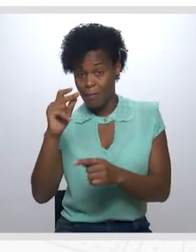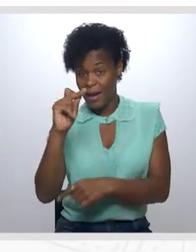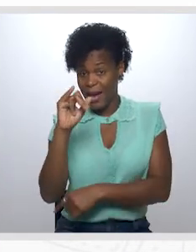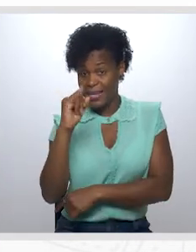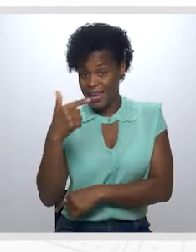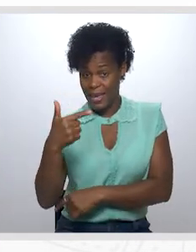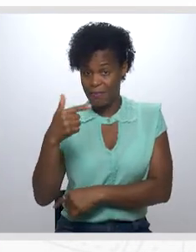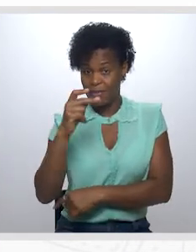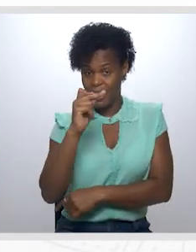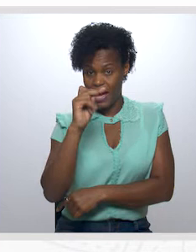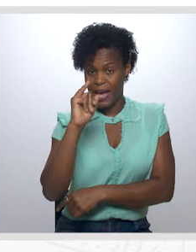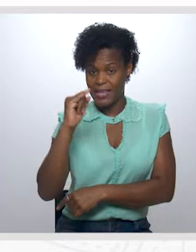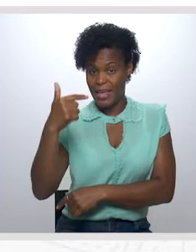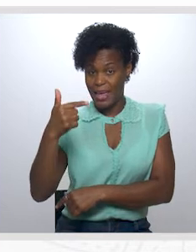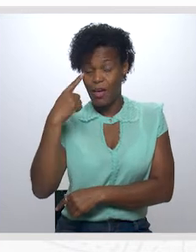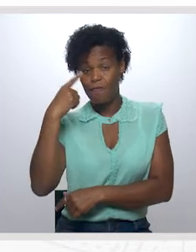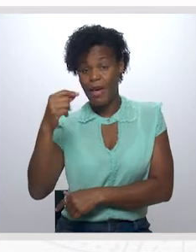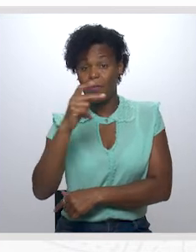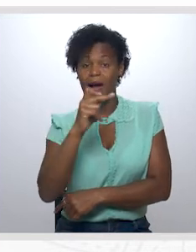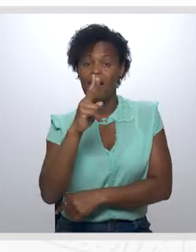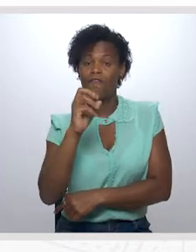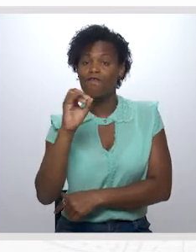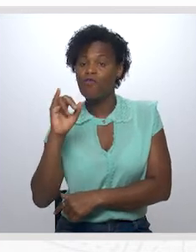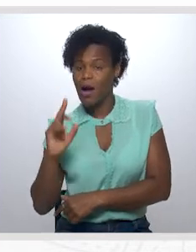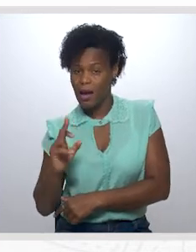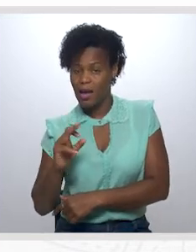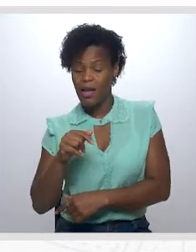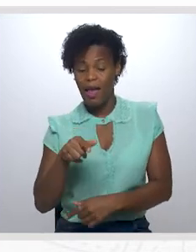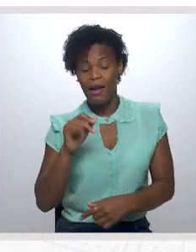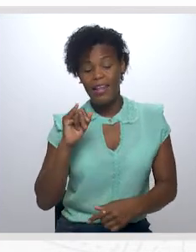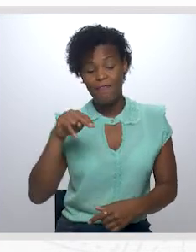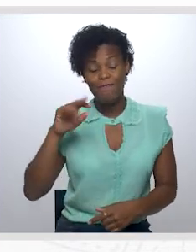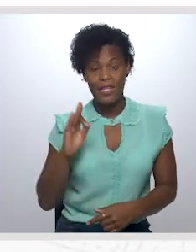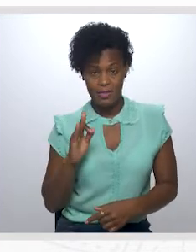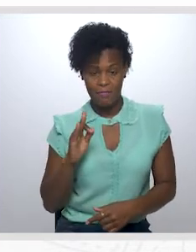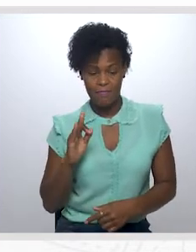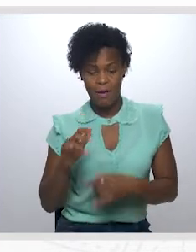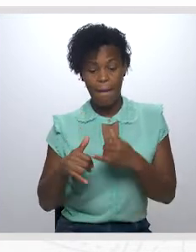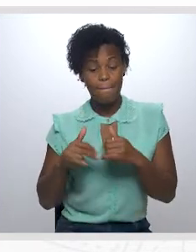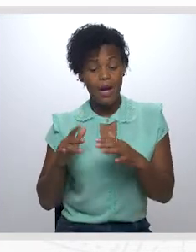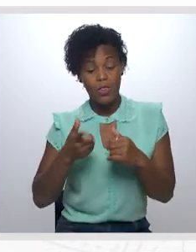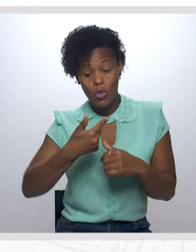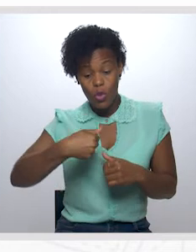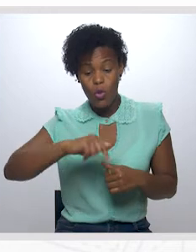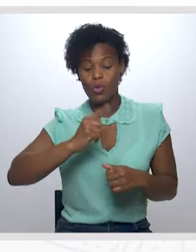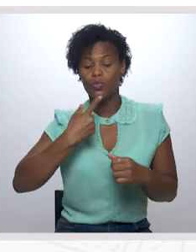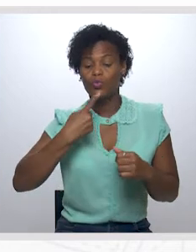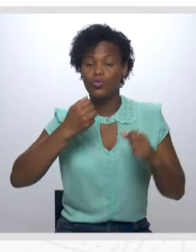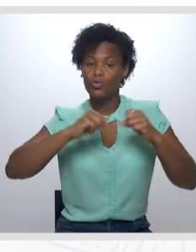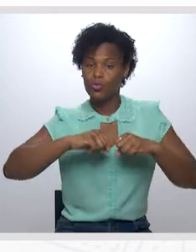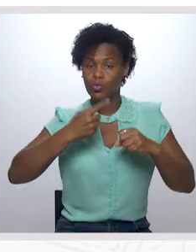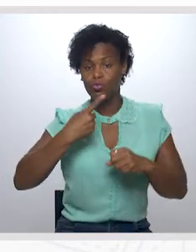c'est le verbe « avoir », un infinitif. C'est bon? Maintenant, que nous nous entendions. Quel est le